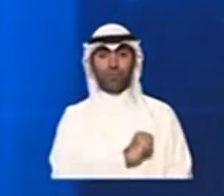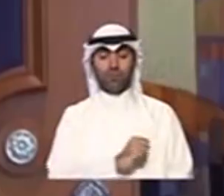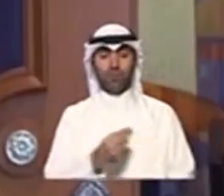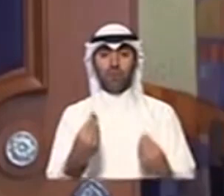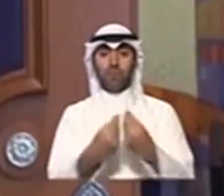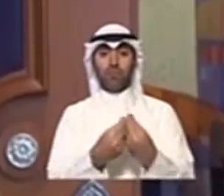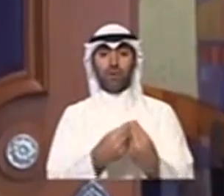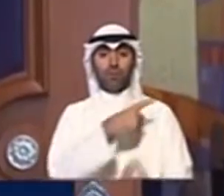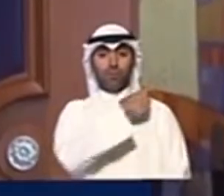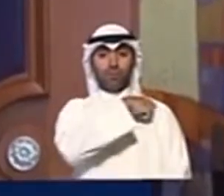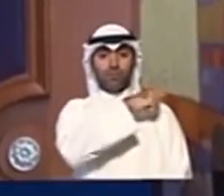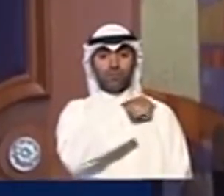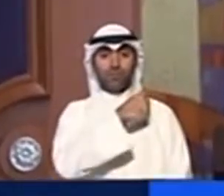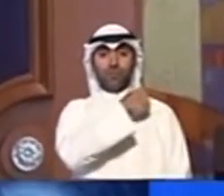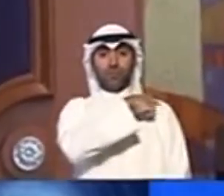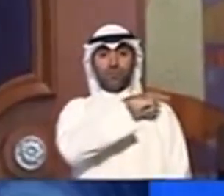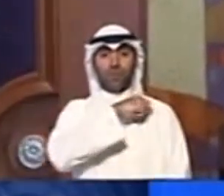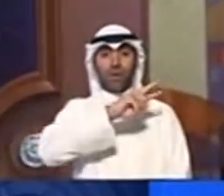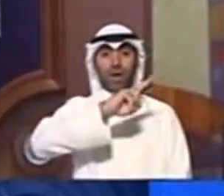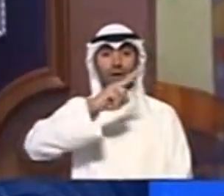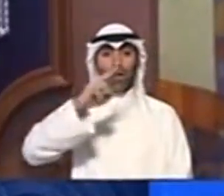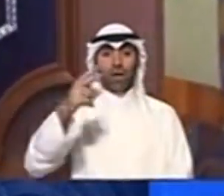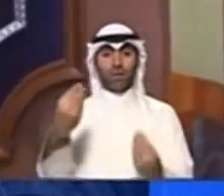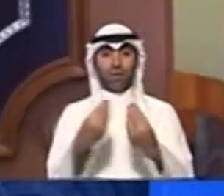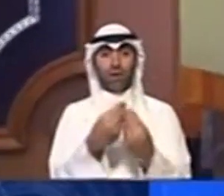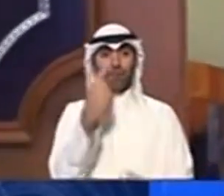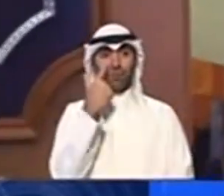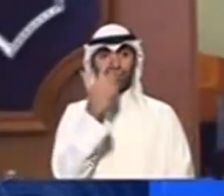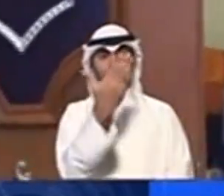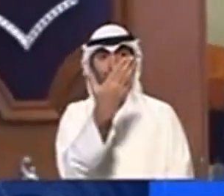بورسلي ومساعده العميد علي لوهيب.